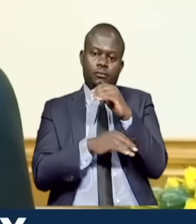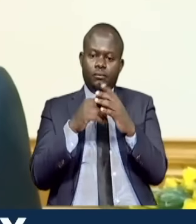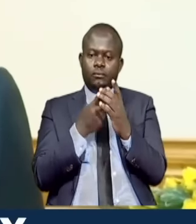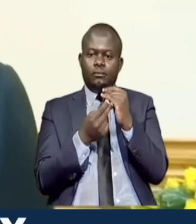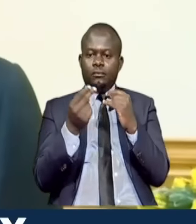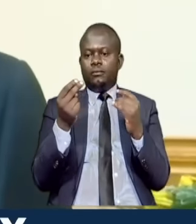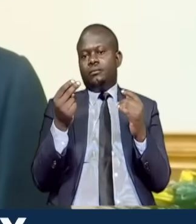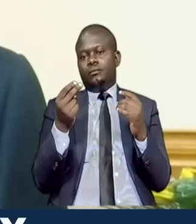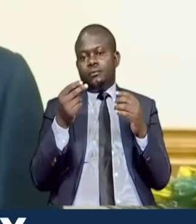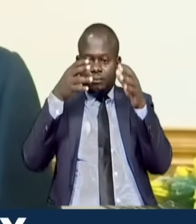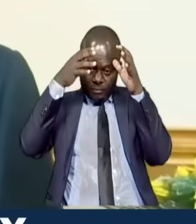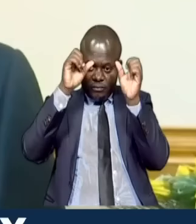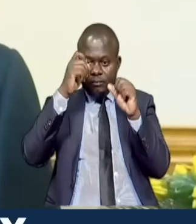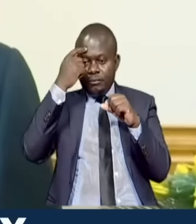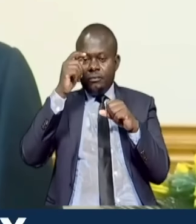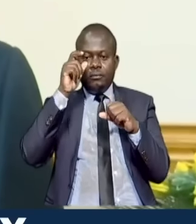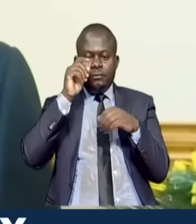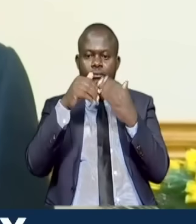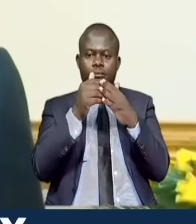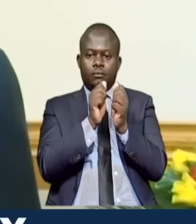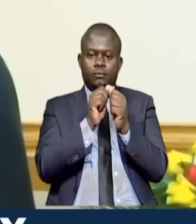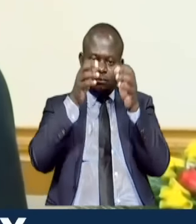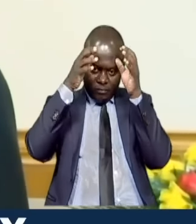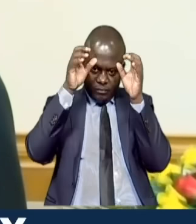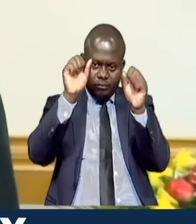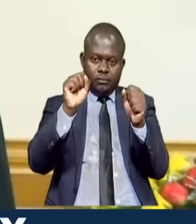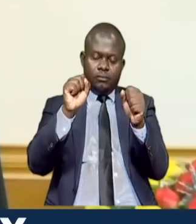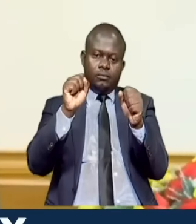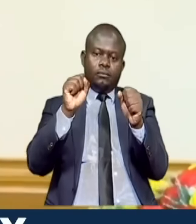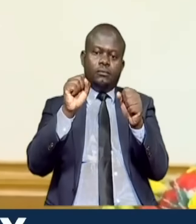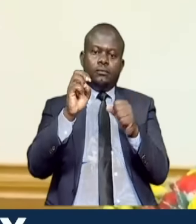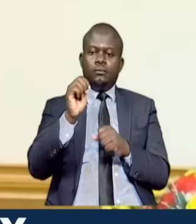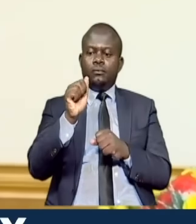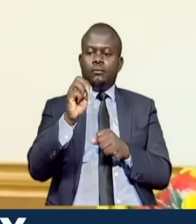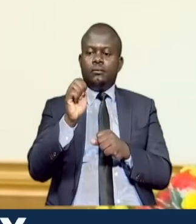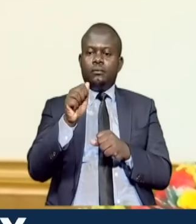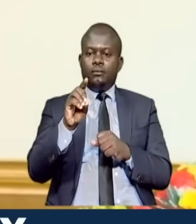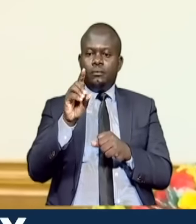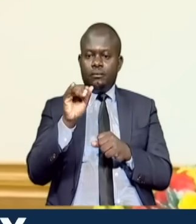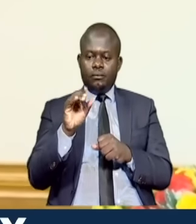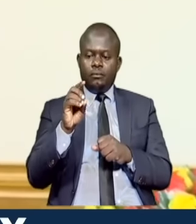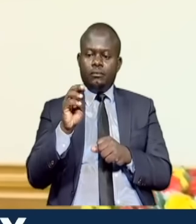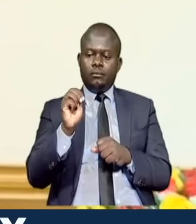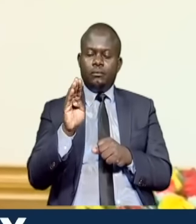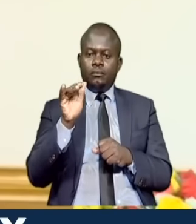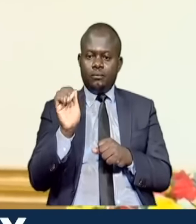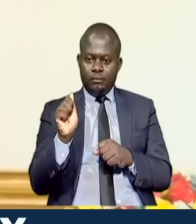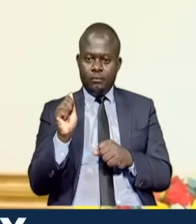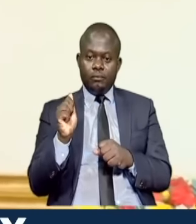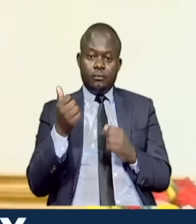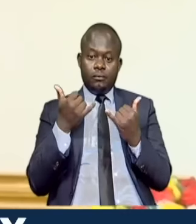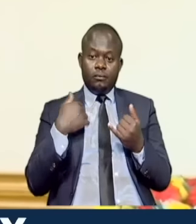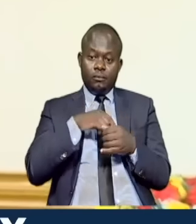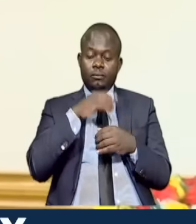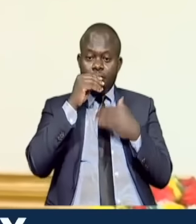byombi, haba Perezida Paul Kagame ndetse na mugenzi we Perezida Mamadi Doumbouya. Mbese navuga ko kuri